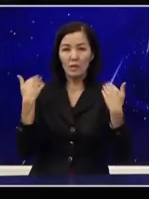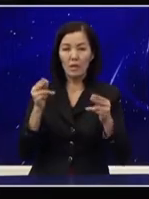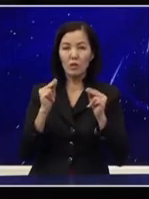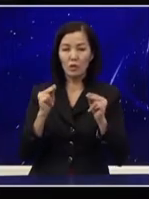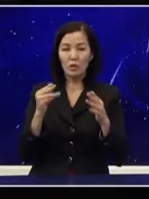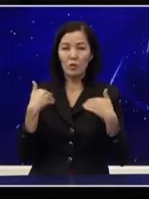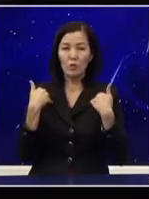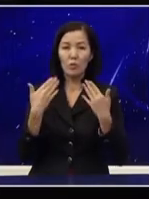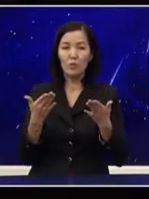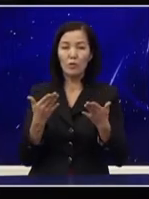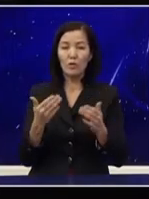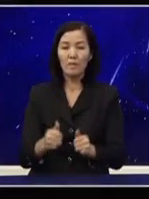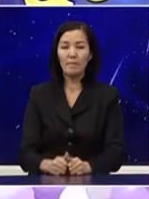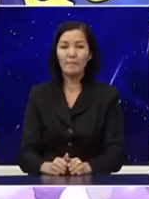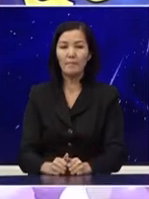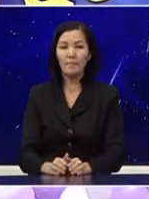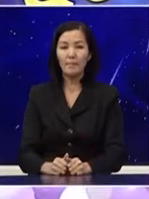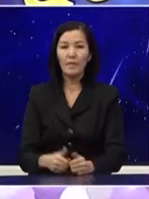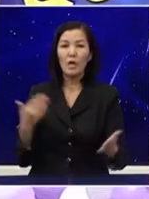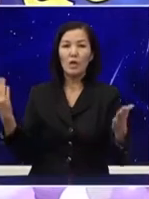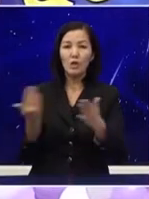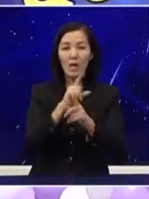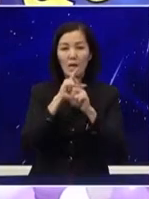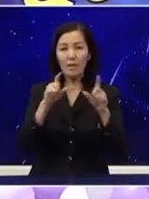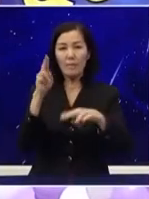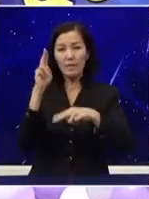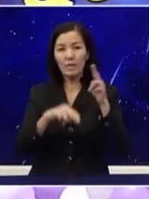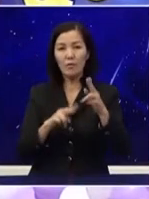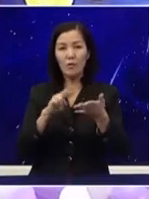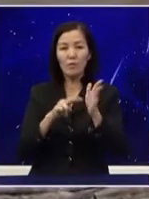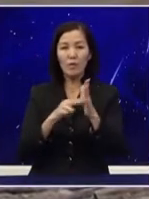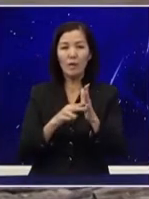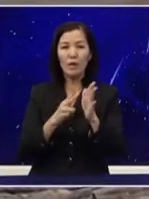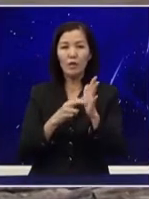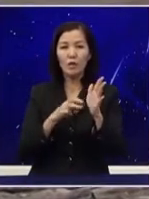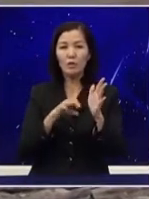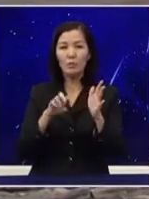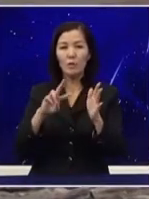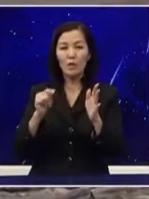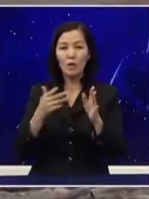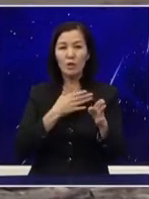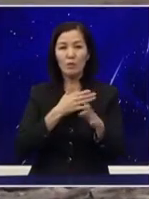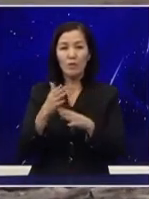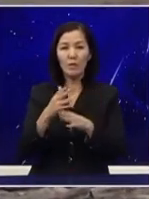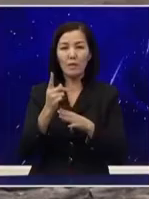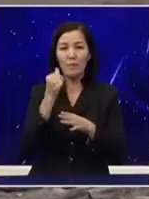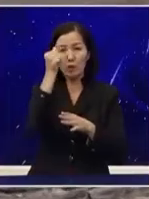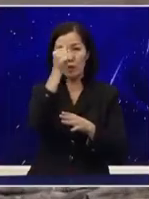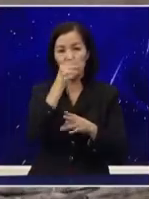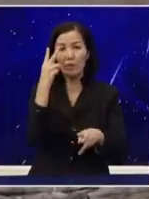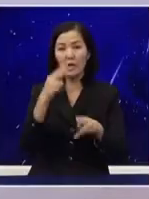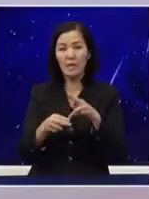осы мектептердің ашылуымен құттықтаймын. Жаңа ғимаратты салуға өңір қазынасынан 700 миллион теңге жұмсалды. Құрылысы бір жылдың ішінде